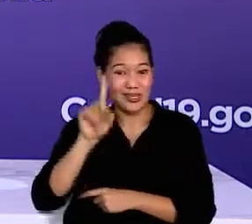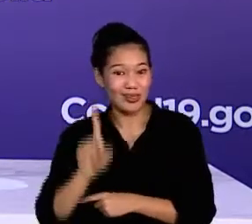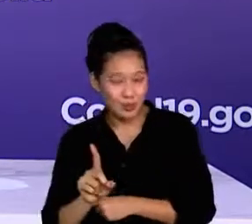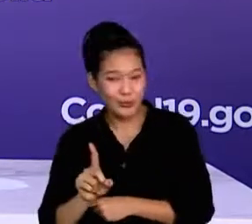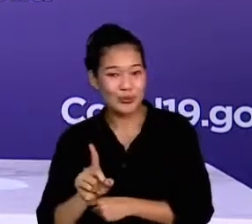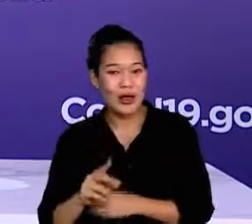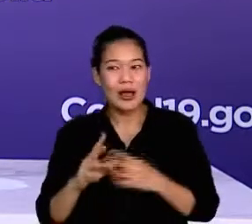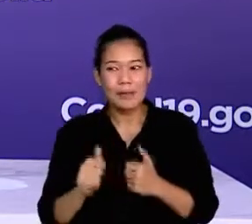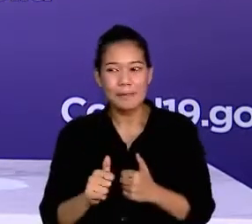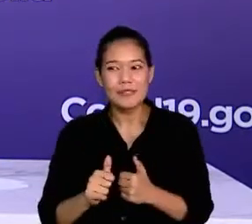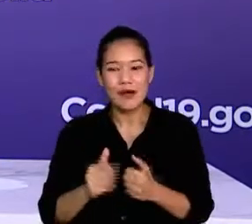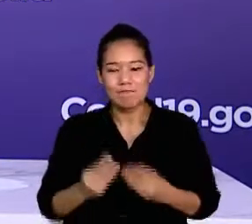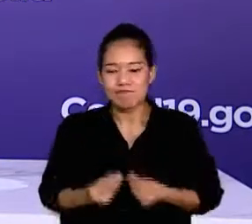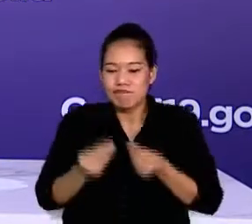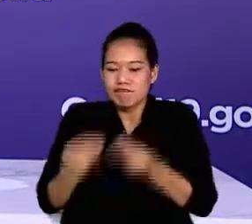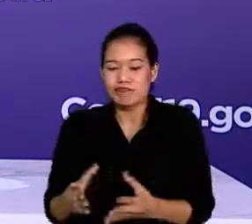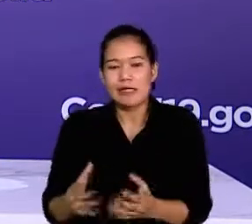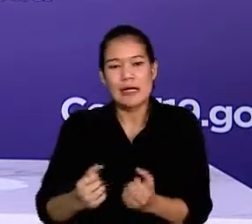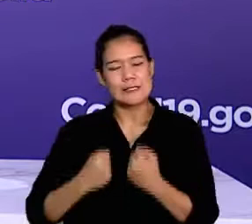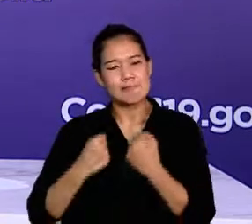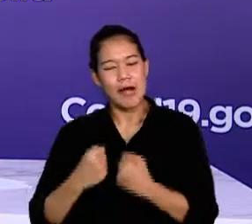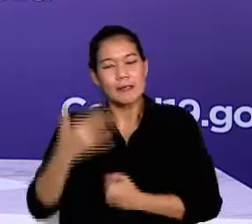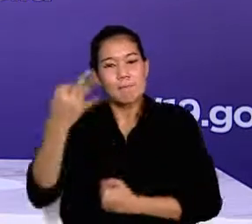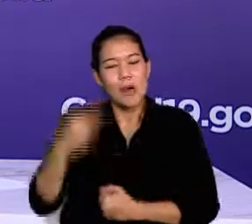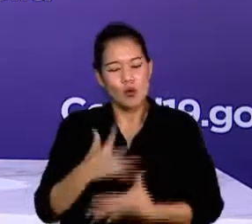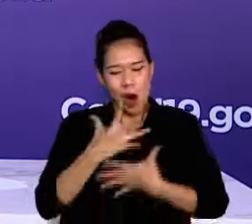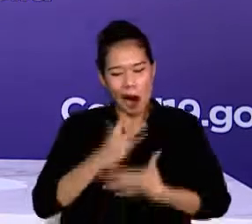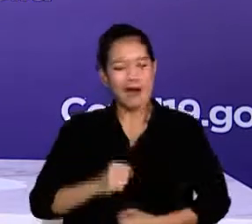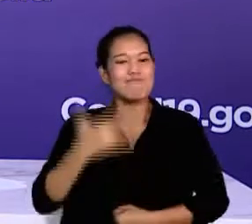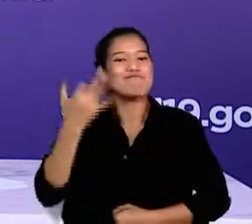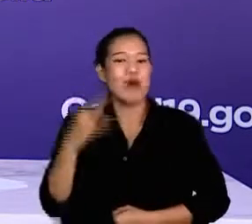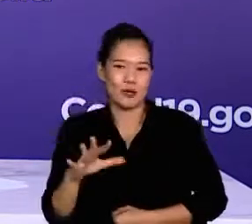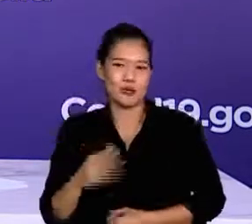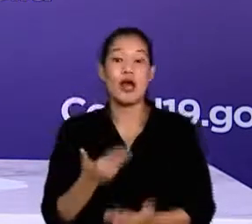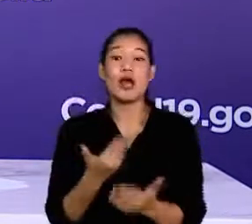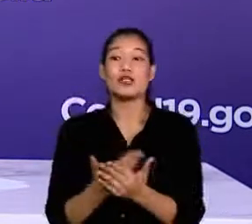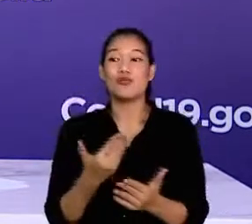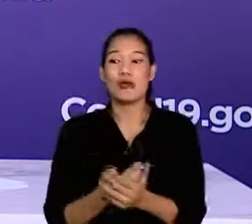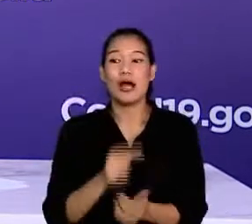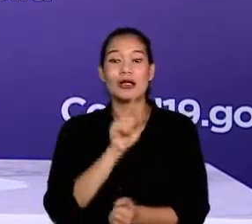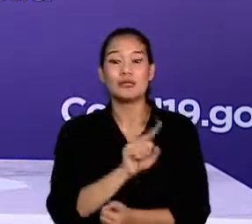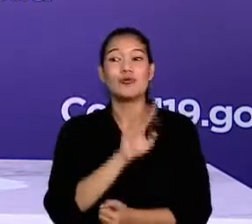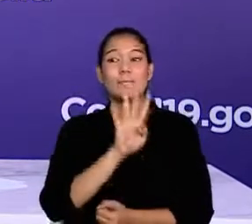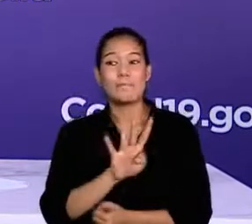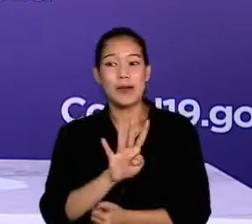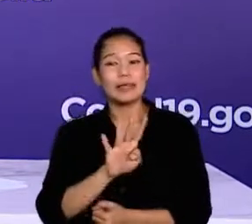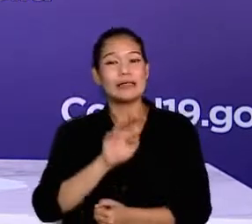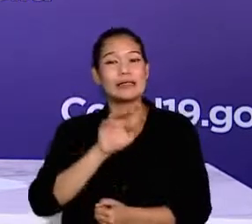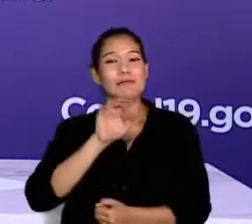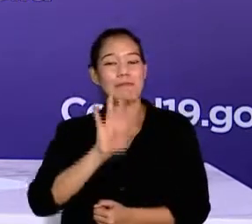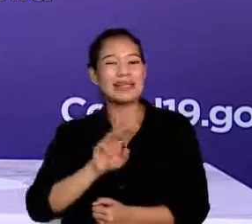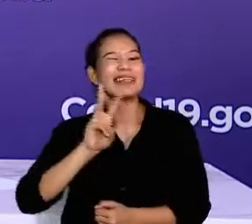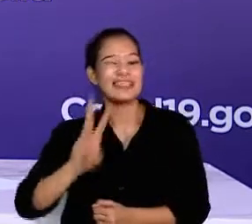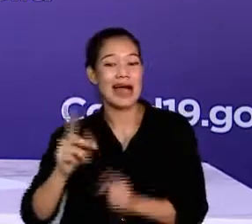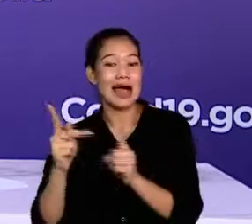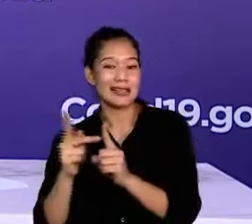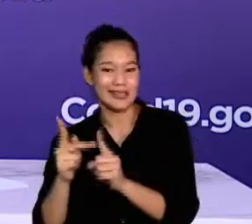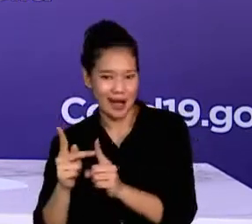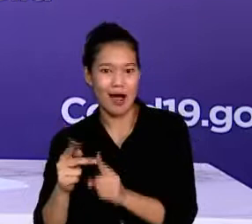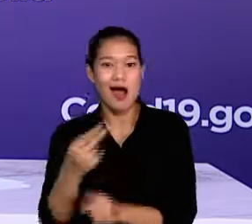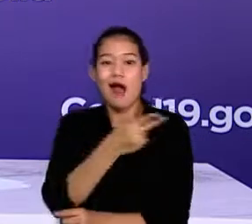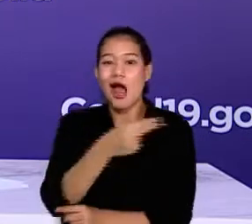ini untuk menghadirkan semangat baru penuh harapan semoga ditahun 1443 Hijriyah ini